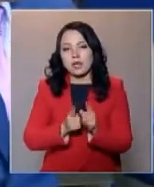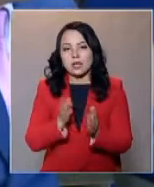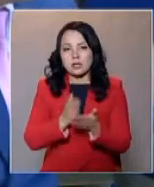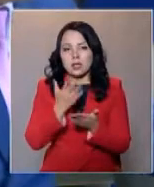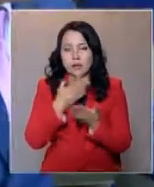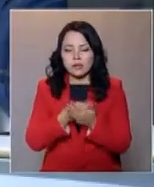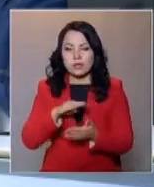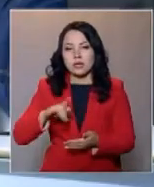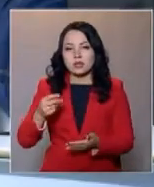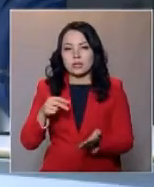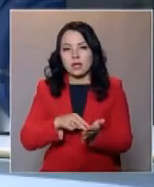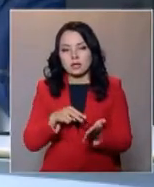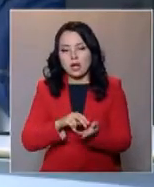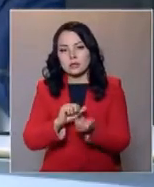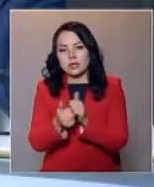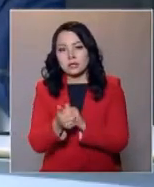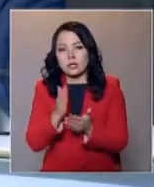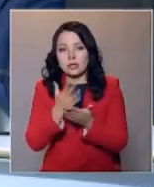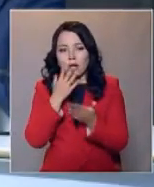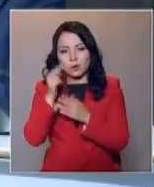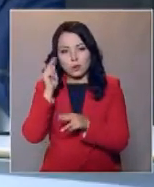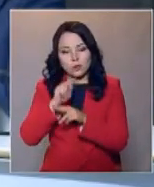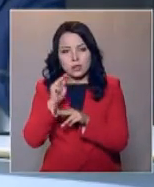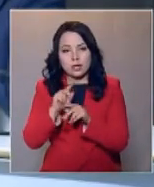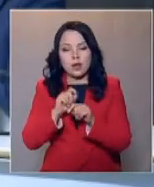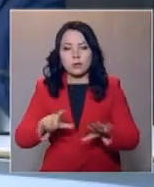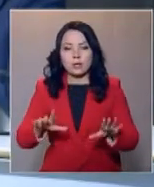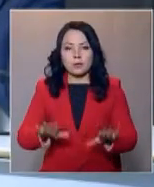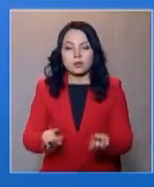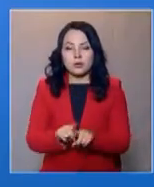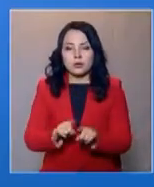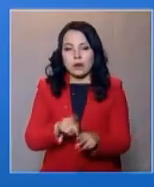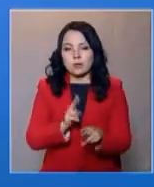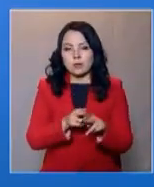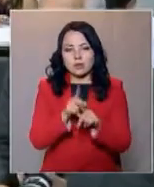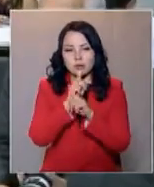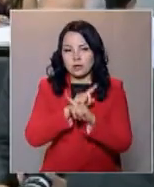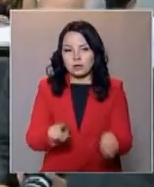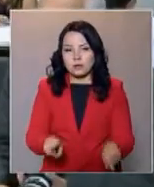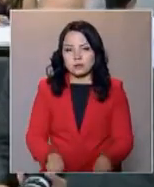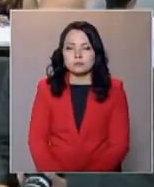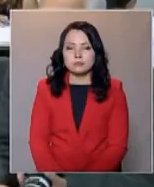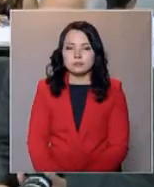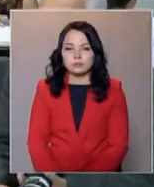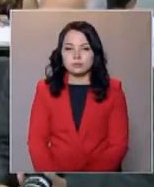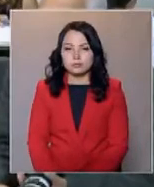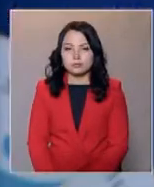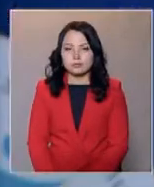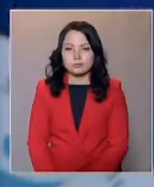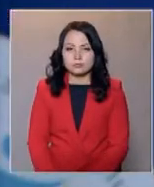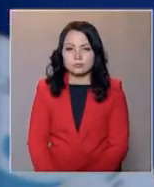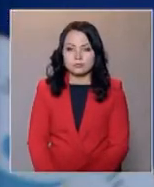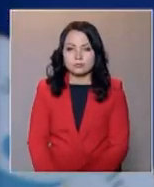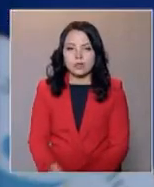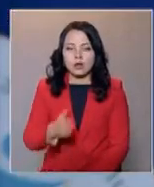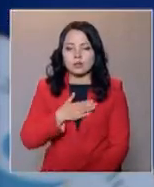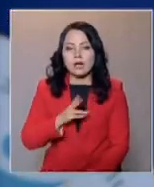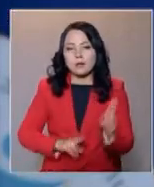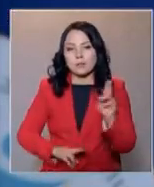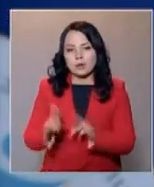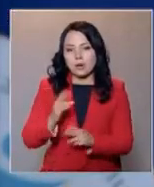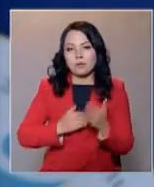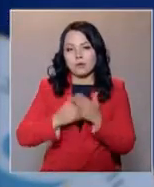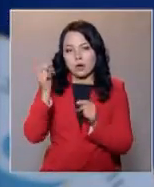плавающий курс тенге не повлияет на стоимость обучения в вузах Казахстана. Как правило, у нас высшие